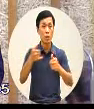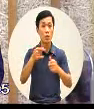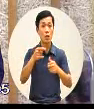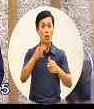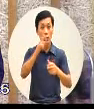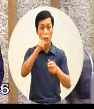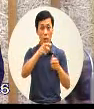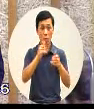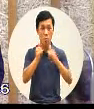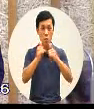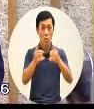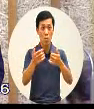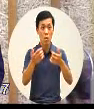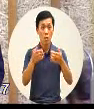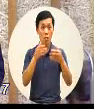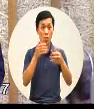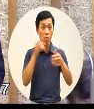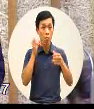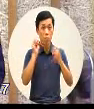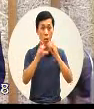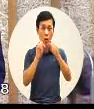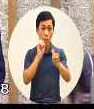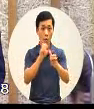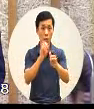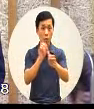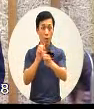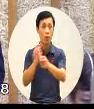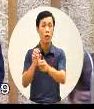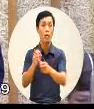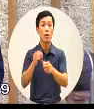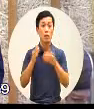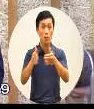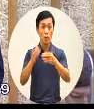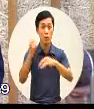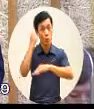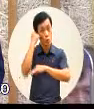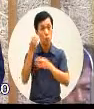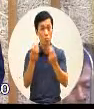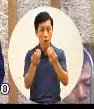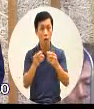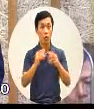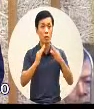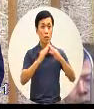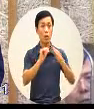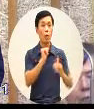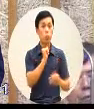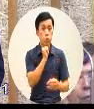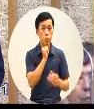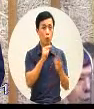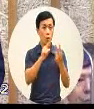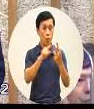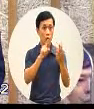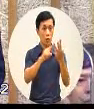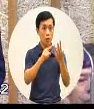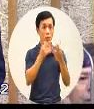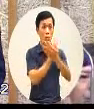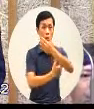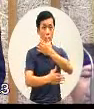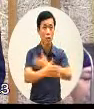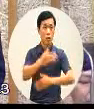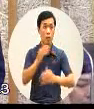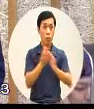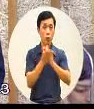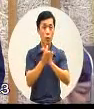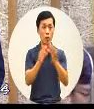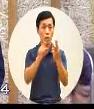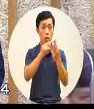要帮助的，正爱较困苦的哈，无厝的啦哈，还是讲较低收的，还是咱的身障的这个市民哈，